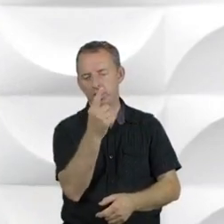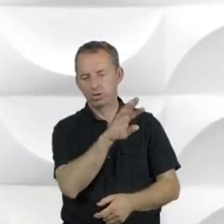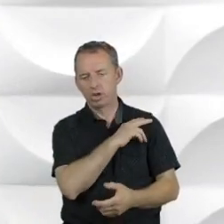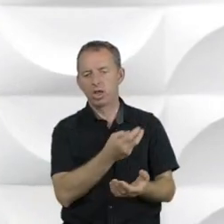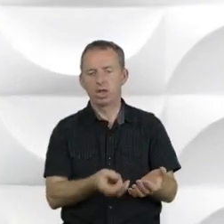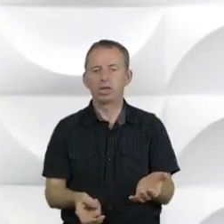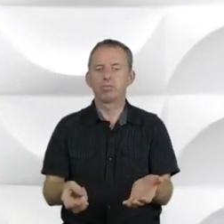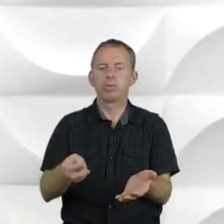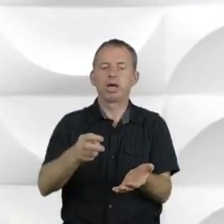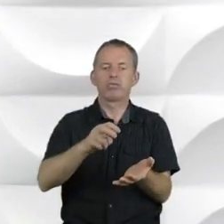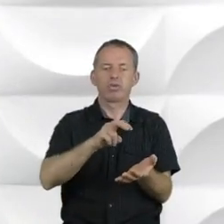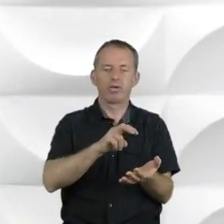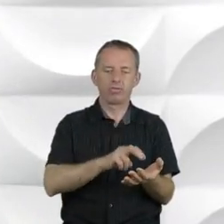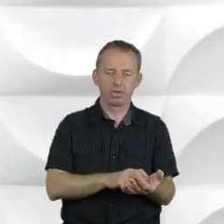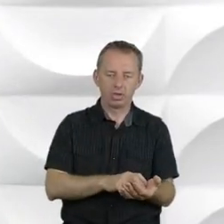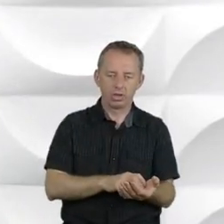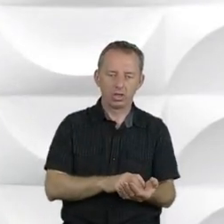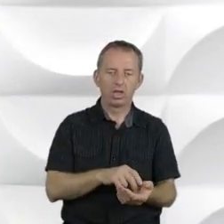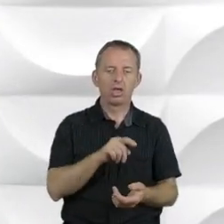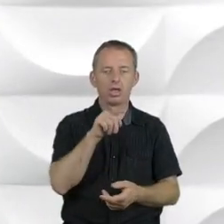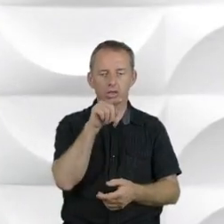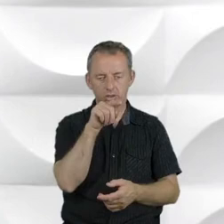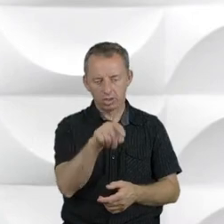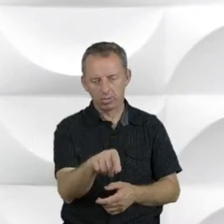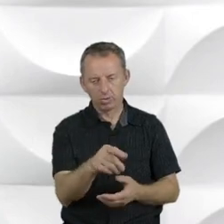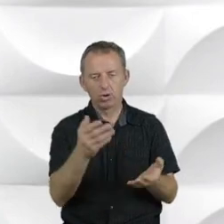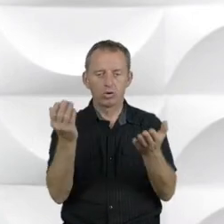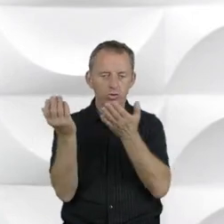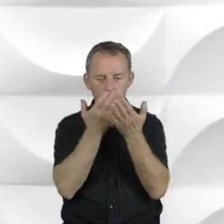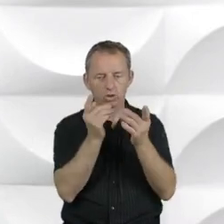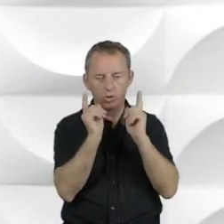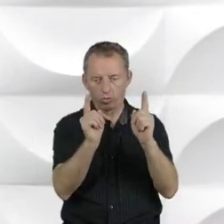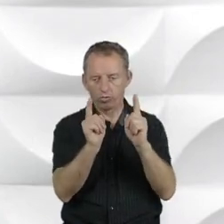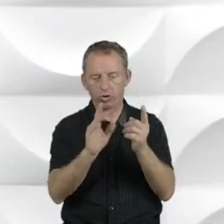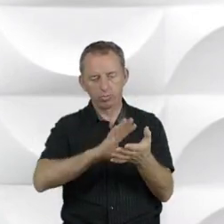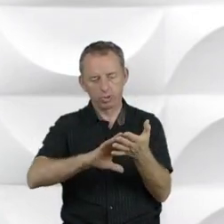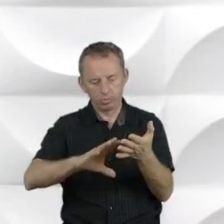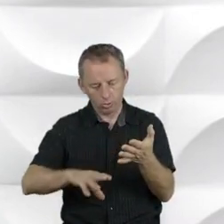zmartwychwstanie, z tym, że czytając uważnie Biblię,